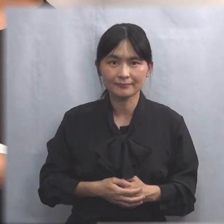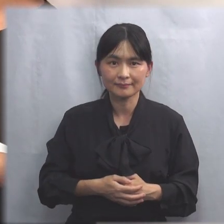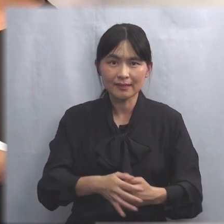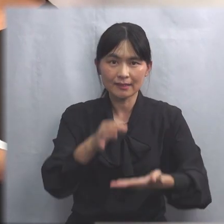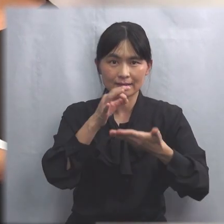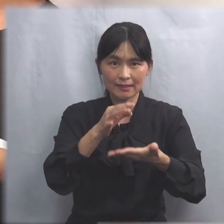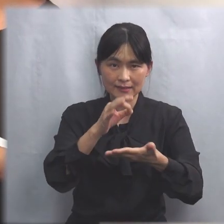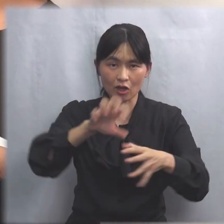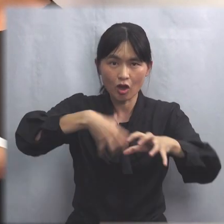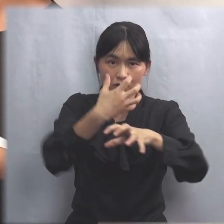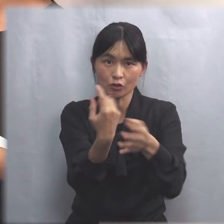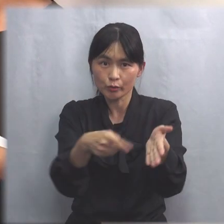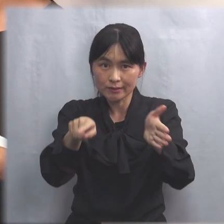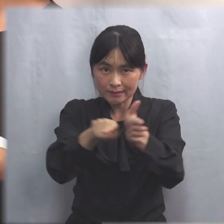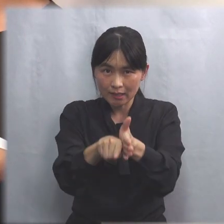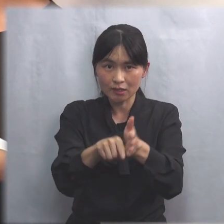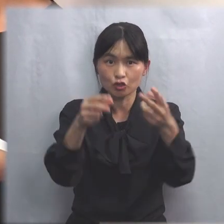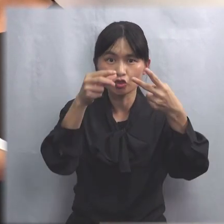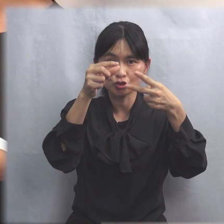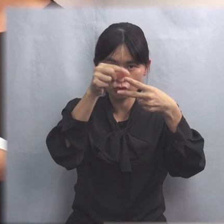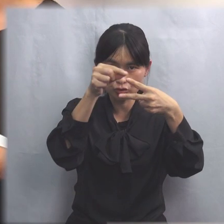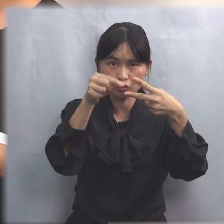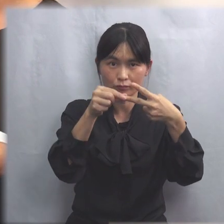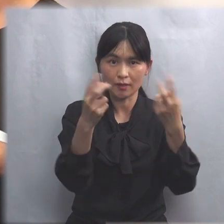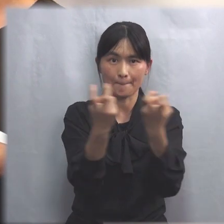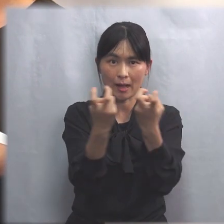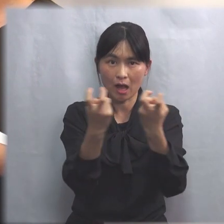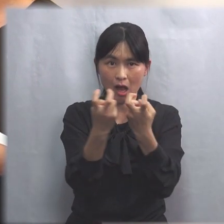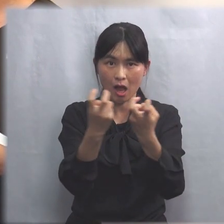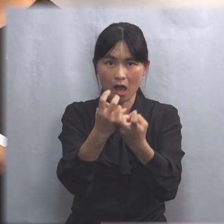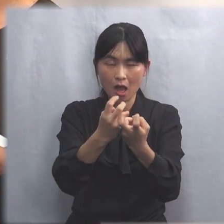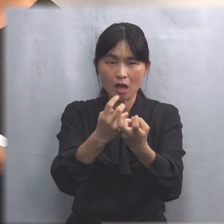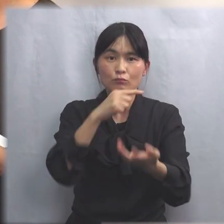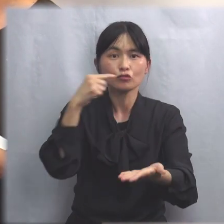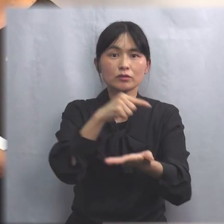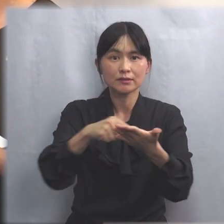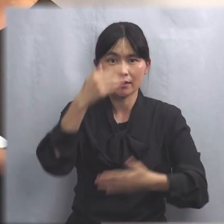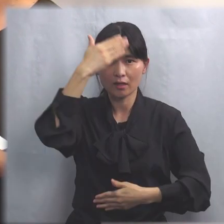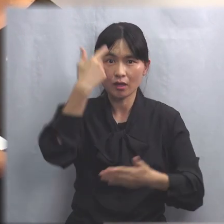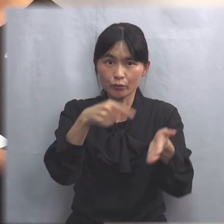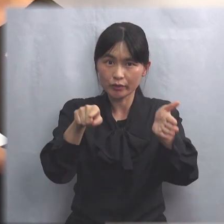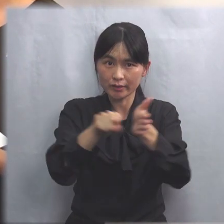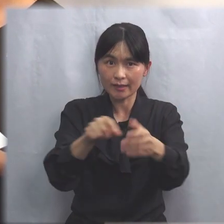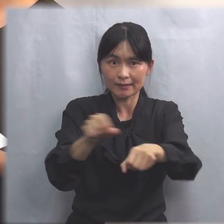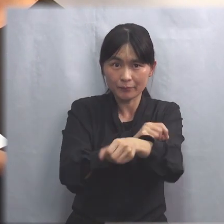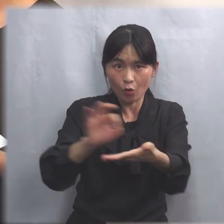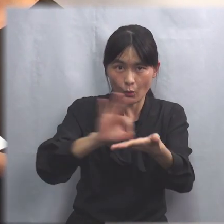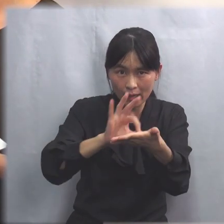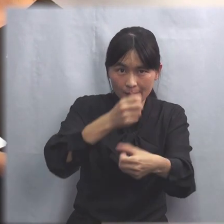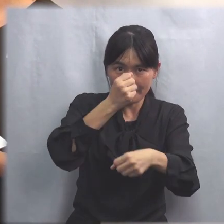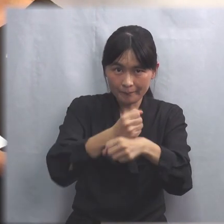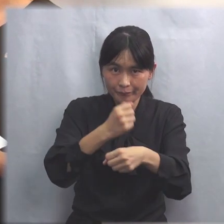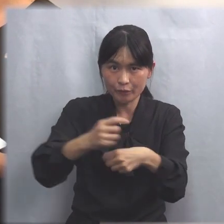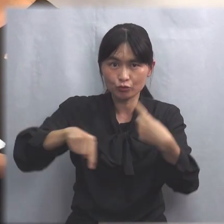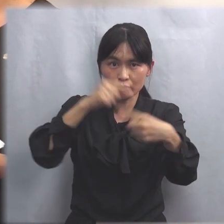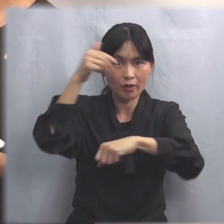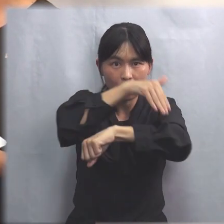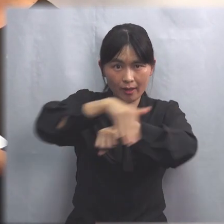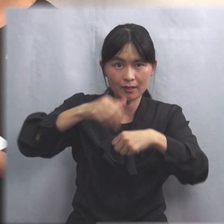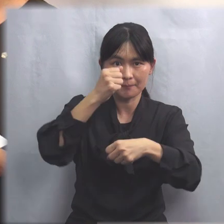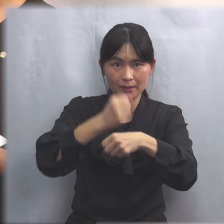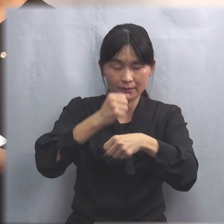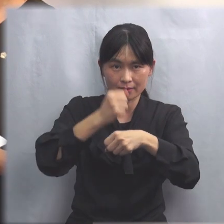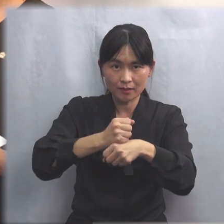탕감을 위해서 특별회계를 운영하고 이 계획을 수립해서 운영해야 한다라고 하는 제안입니다. 어떻게